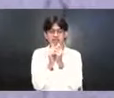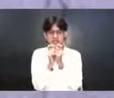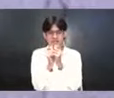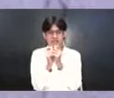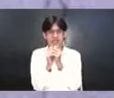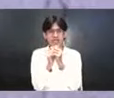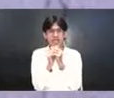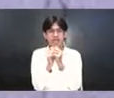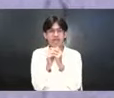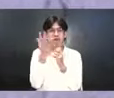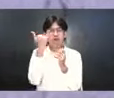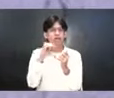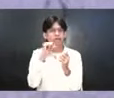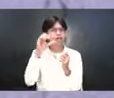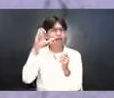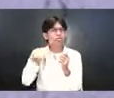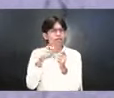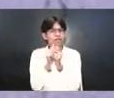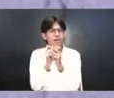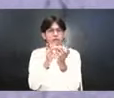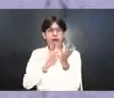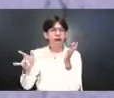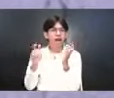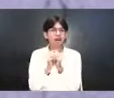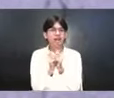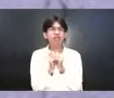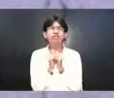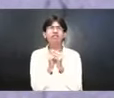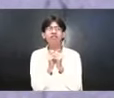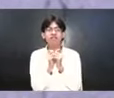Pero walang phone. Walang phone sa langit eh.